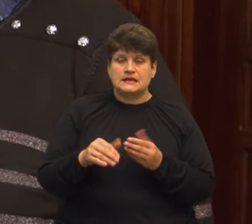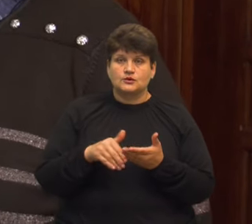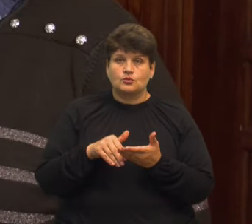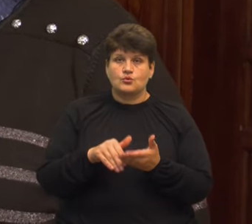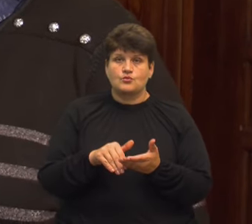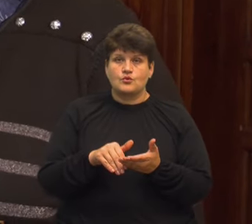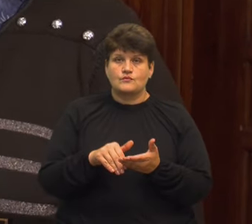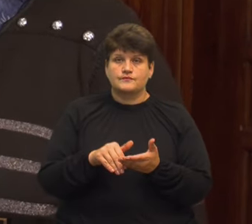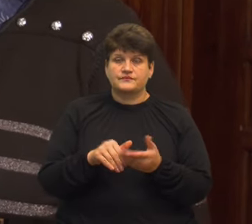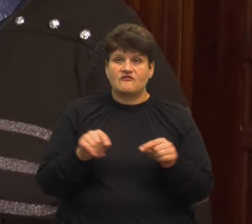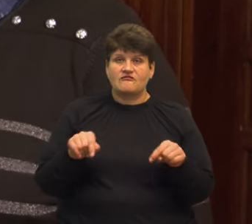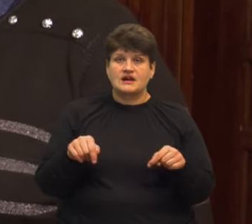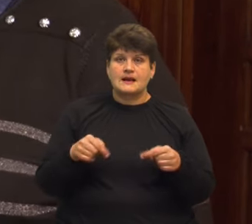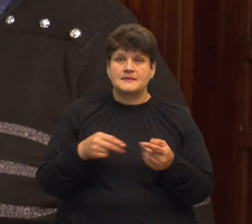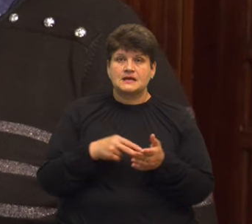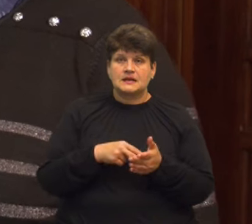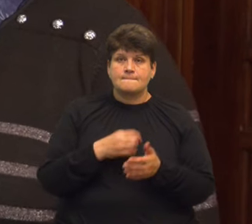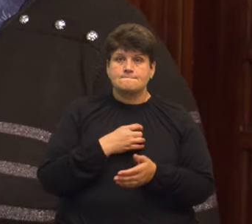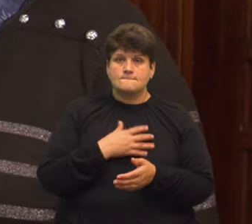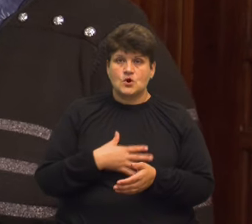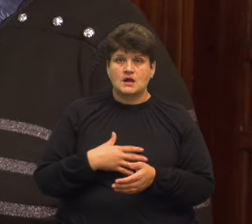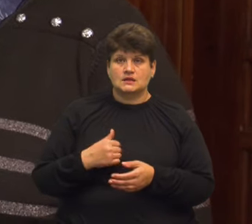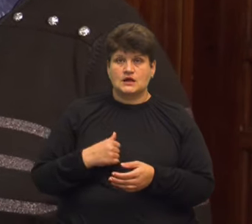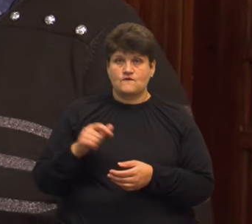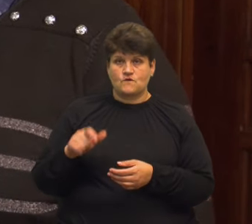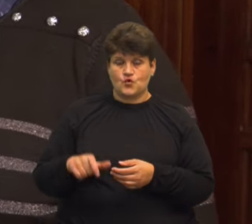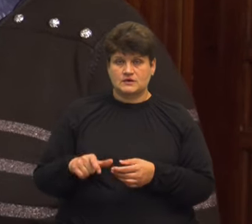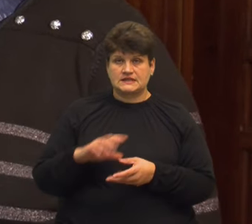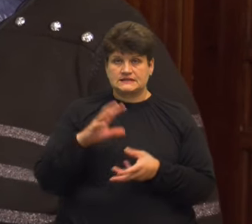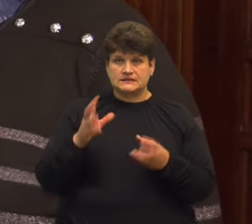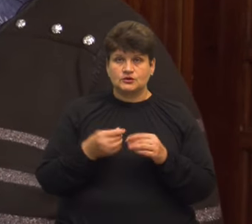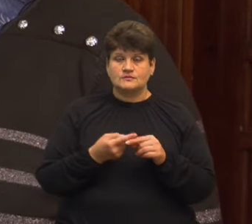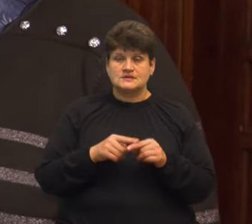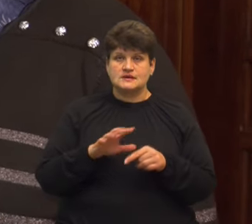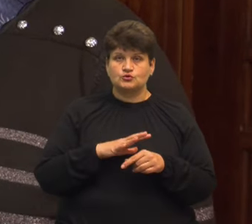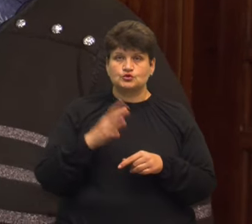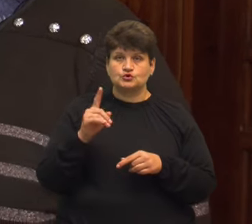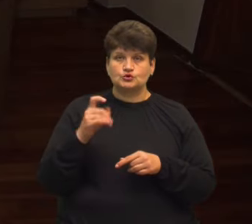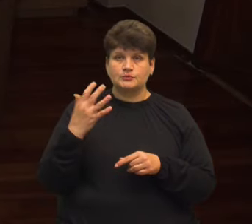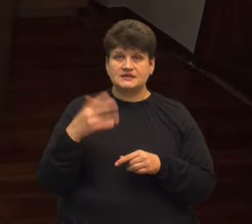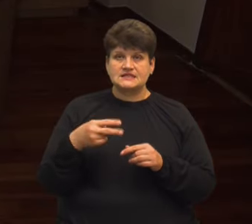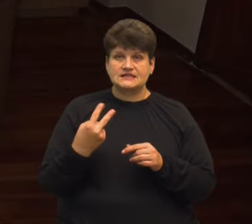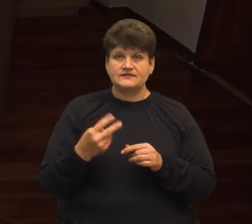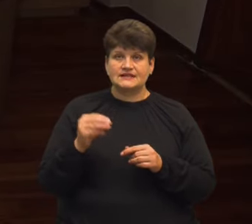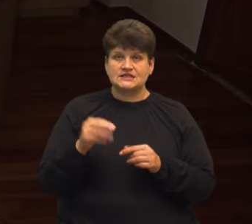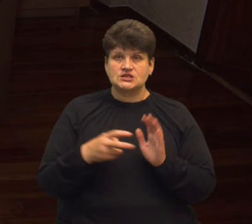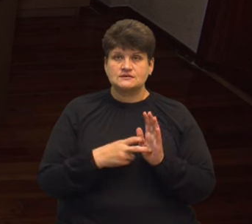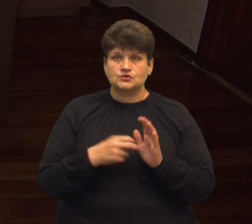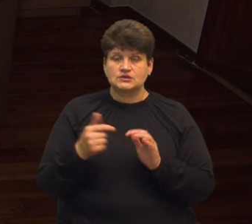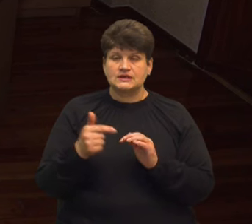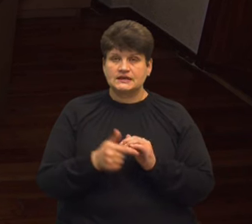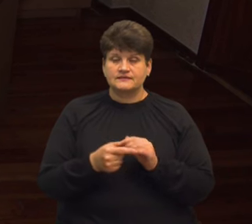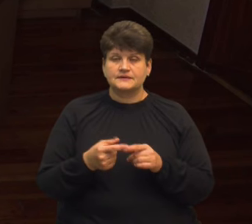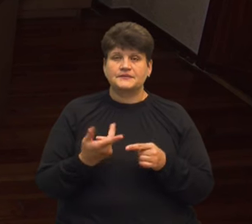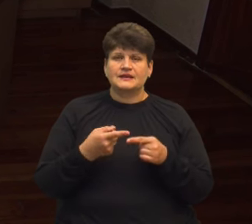при реабілітації пораненого воїна. Тобто загалом це було 152 тисячі 700 гривень. Техніку, солодощі